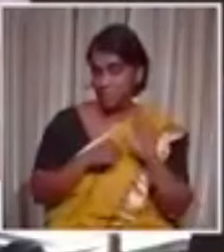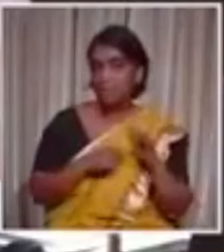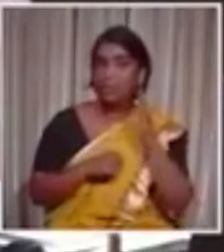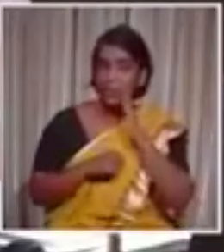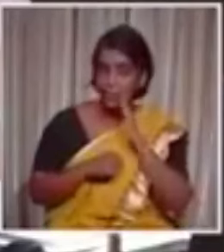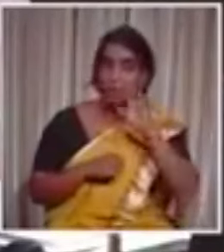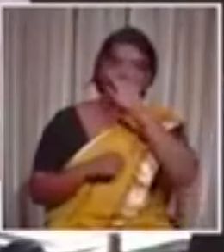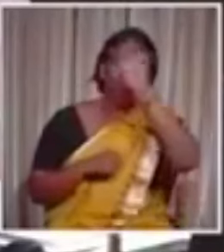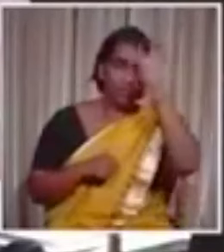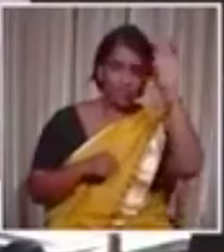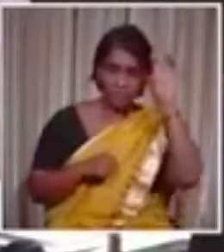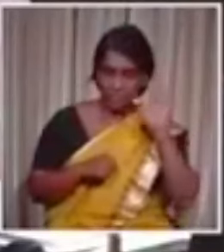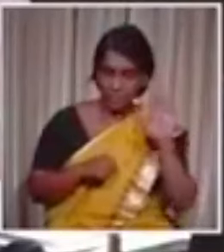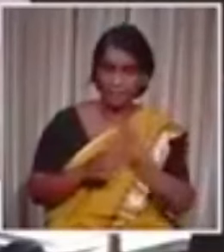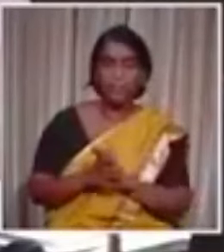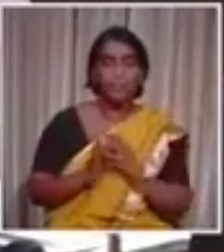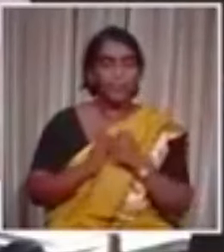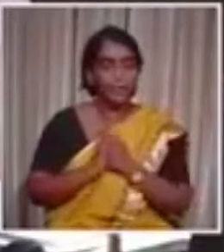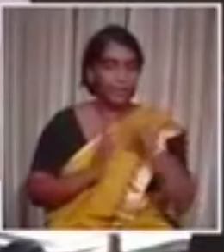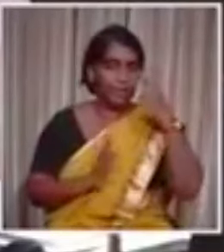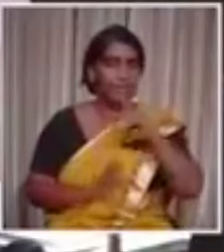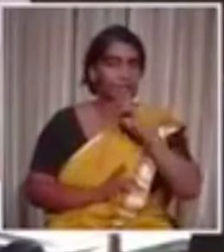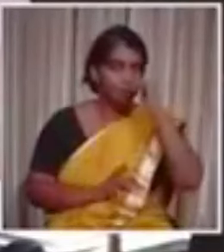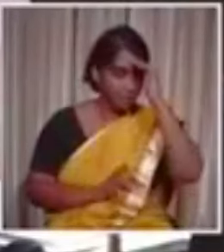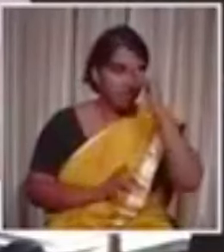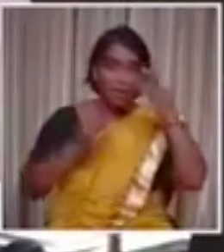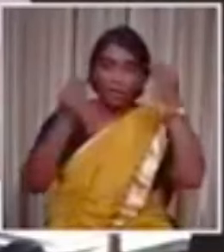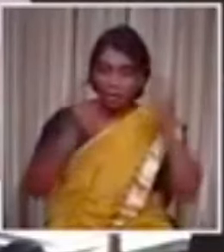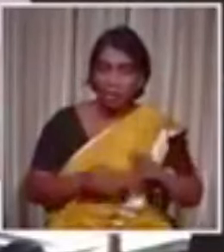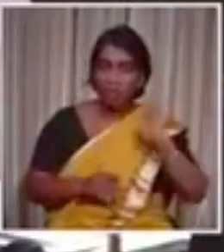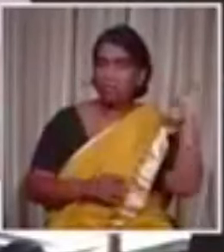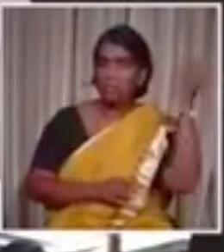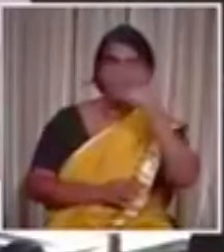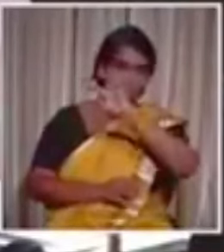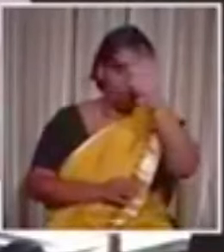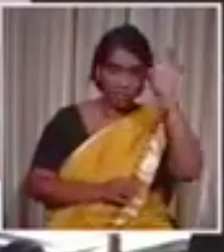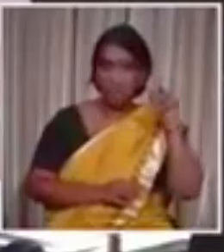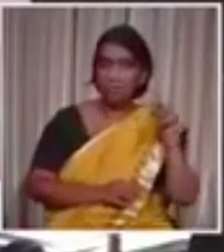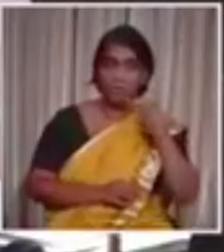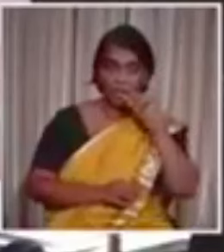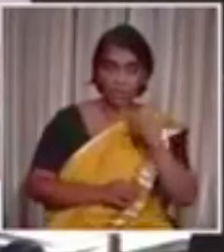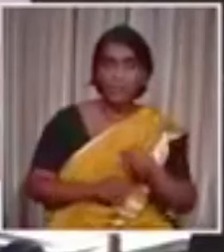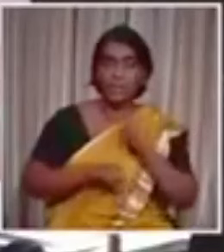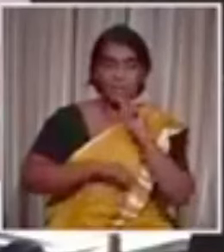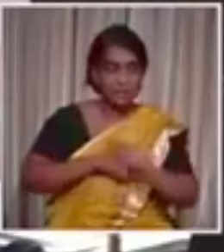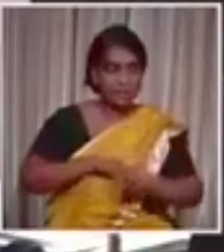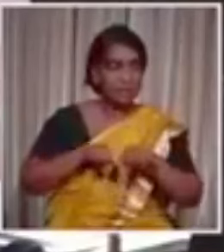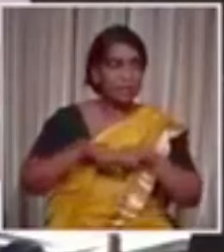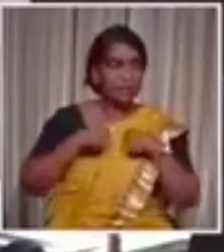විදේශීය රටවල් විසින්. ගරු නියෝජ්‍ය කතානායකතුමනි කඩා වැටුණු කිසි රටක් කිසිදු සංවිධානයක් හෝ